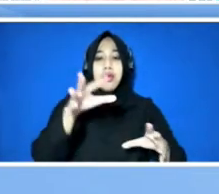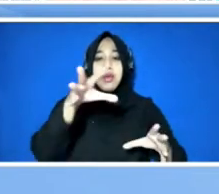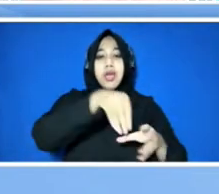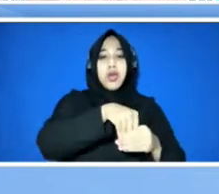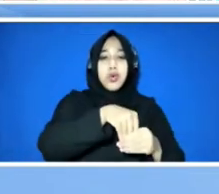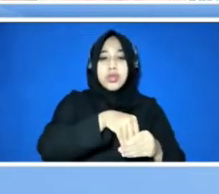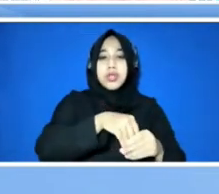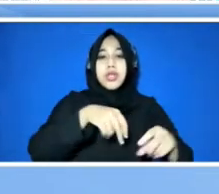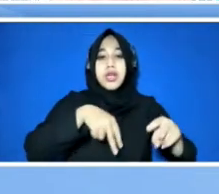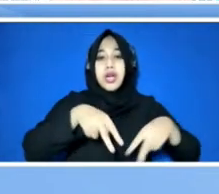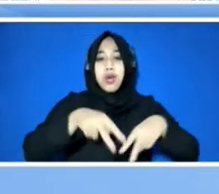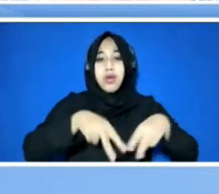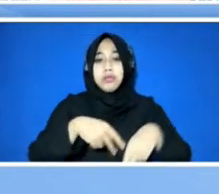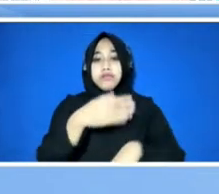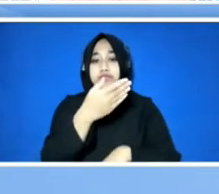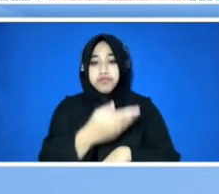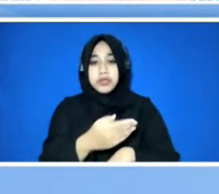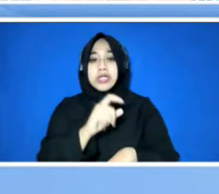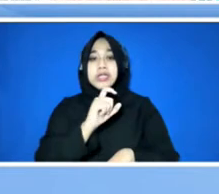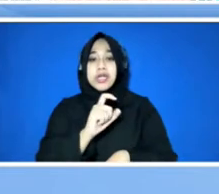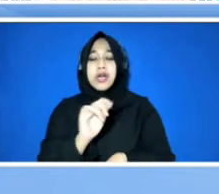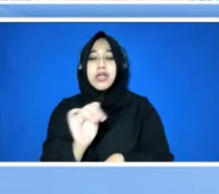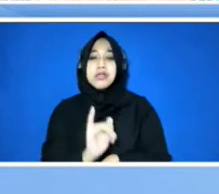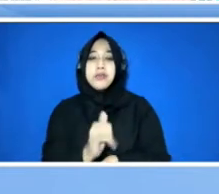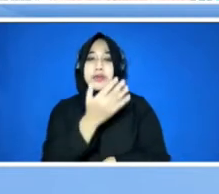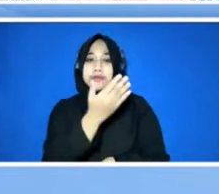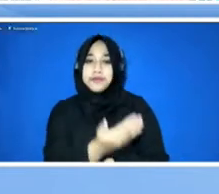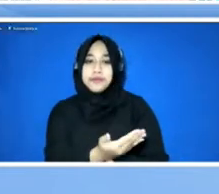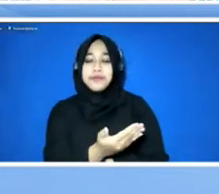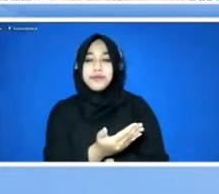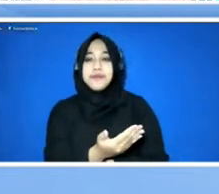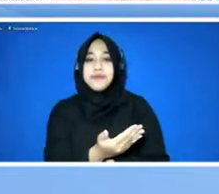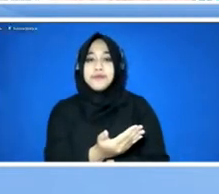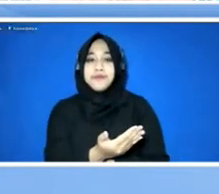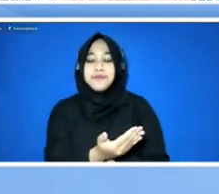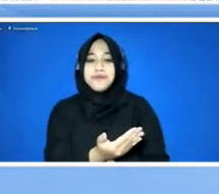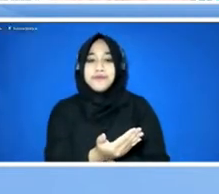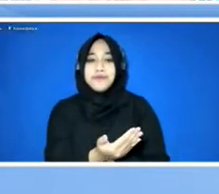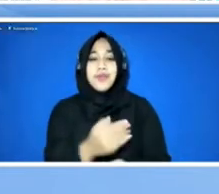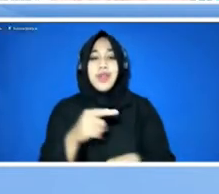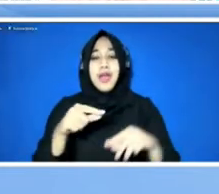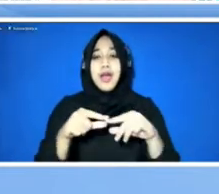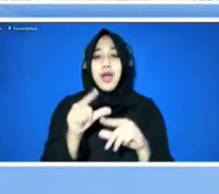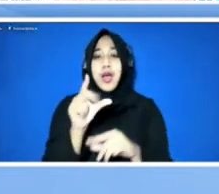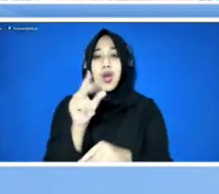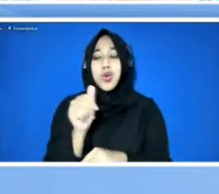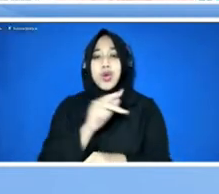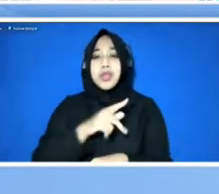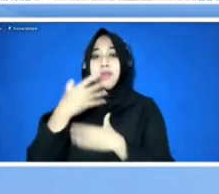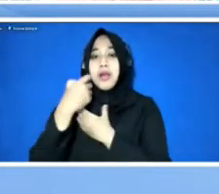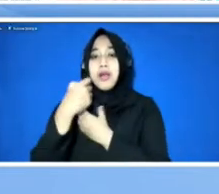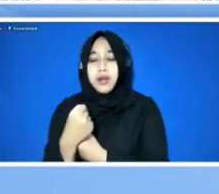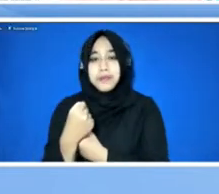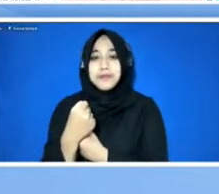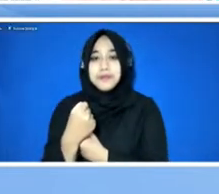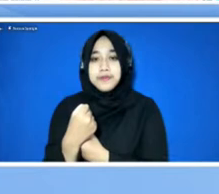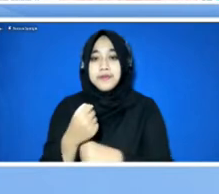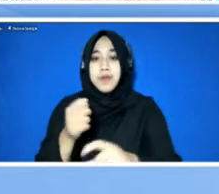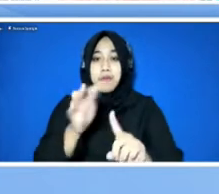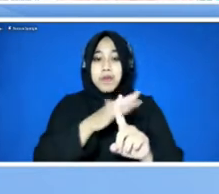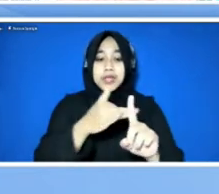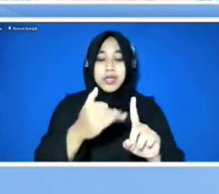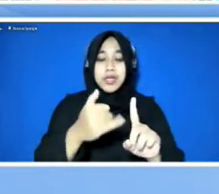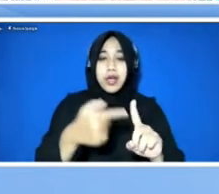ini polanya kurang lebih sama ya. Kemudian, nah inilah alurnya, jadi kita berharap dari masyarakat